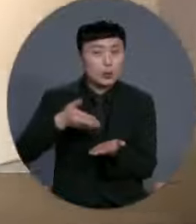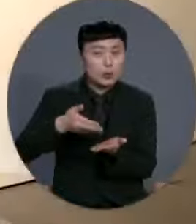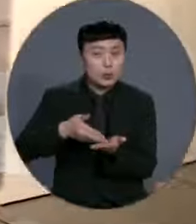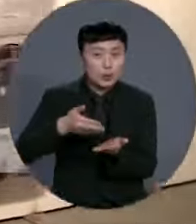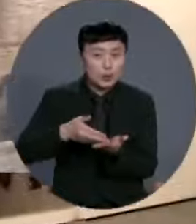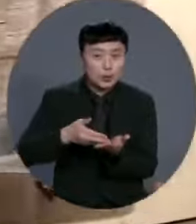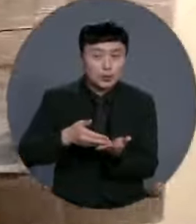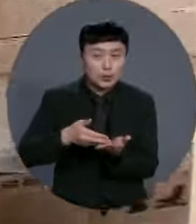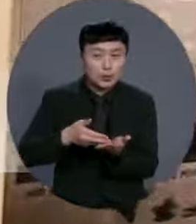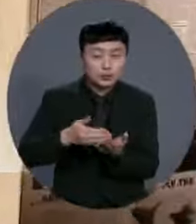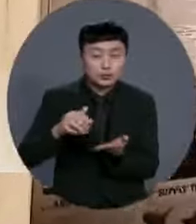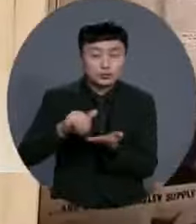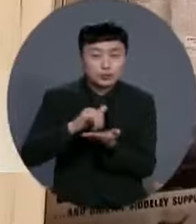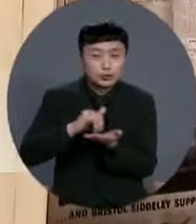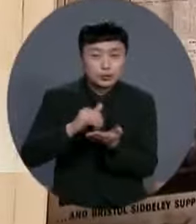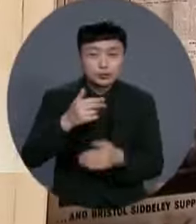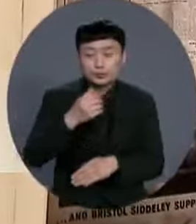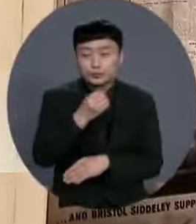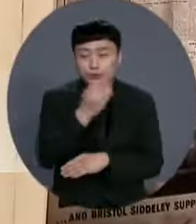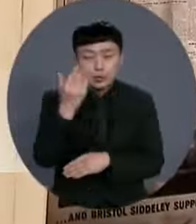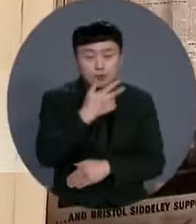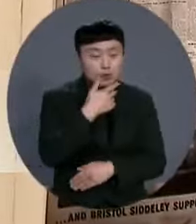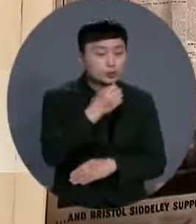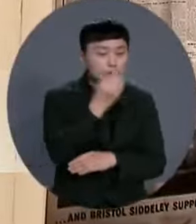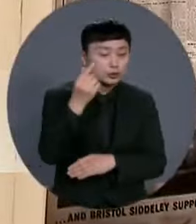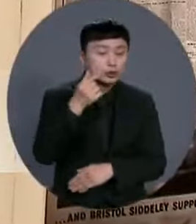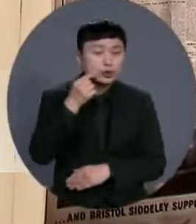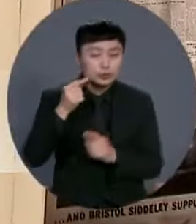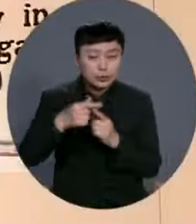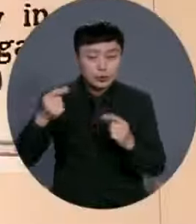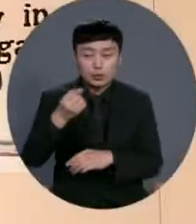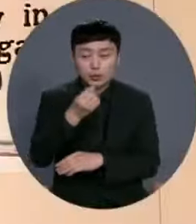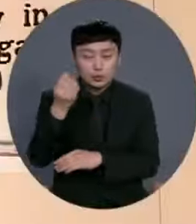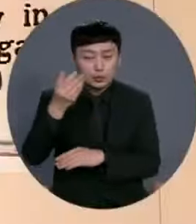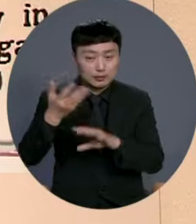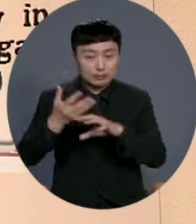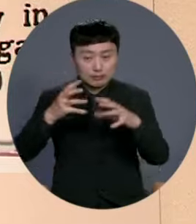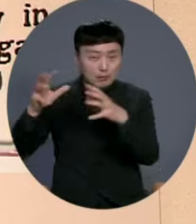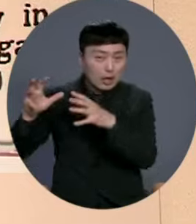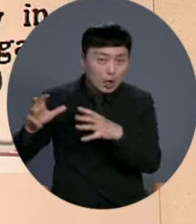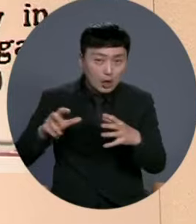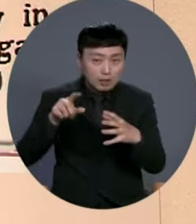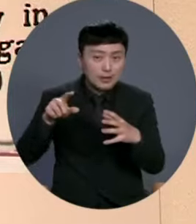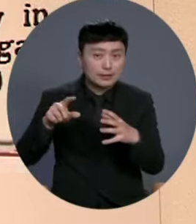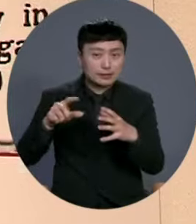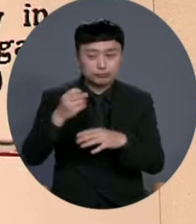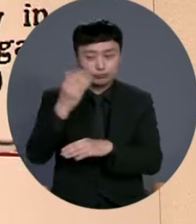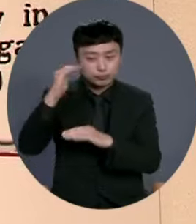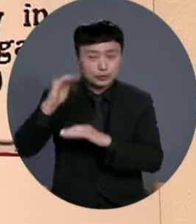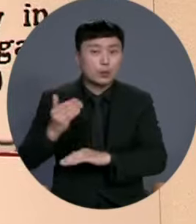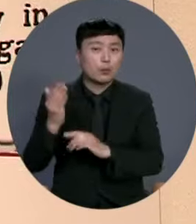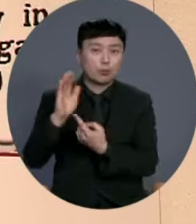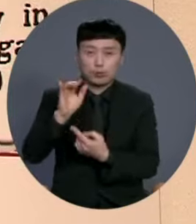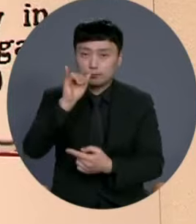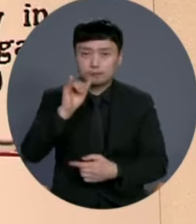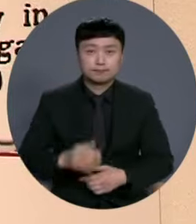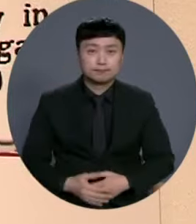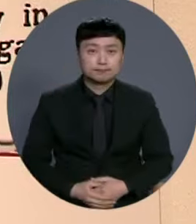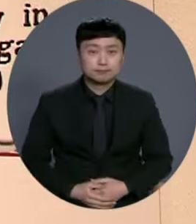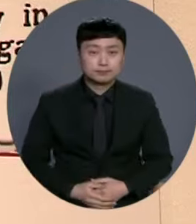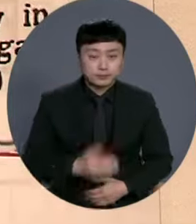뉴욕타임즈, 더타임즈, 재팬타임즈 등 해외 주요 언론 기사들도 새롭게 공개됐습니다.